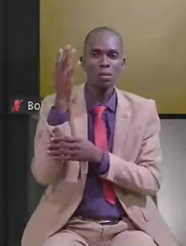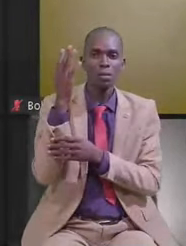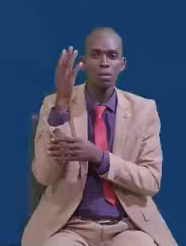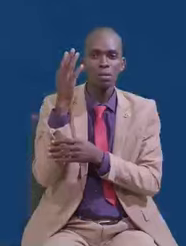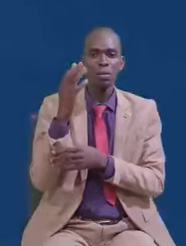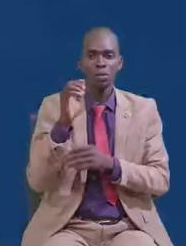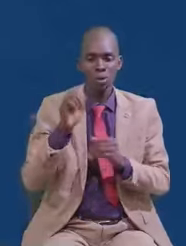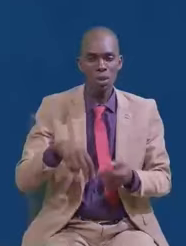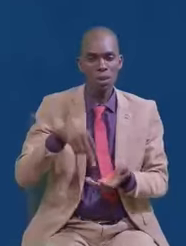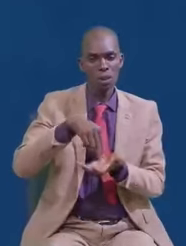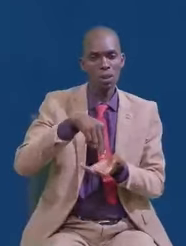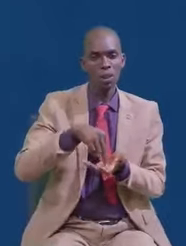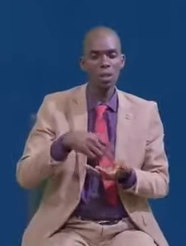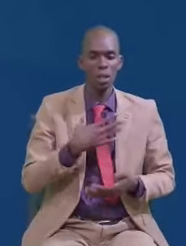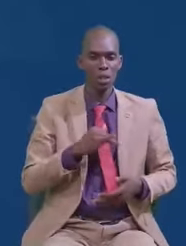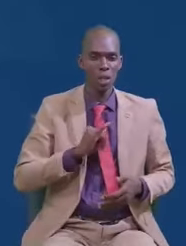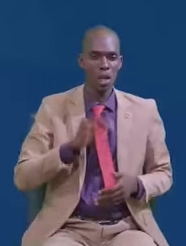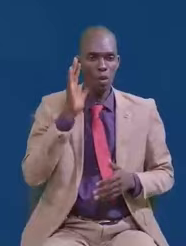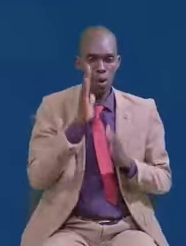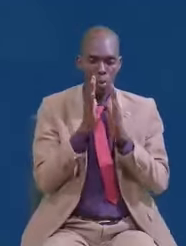Alors, tenez-vous debout et je vais prier pour vous.